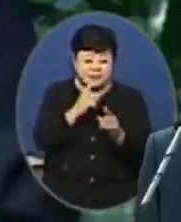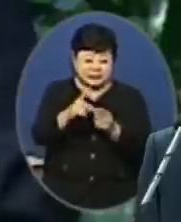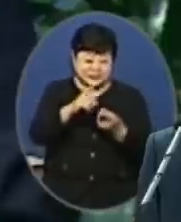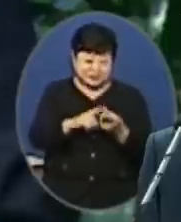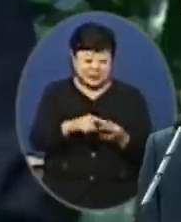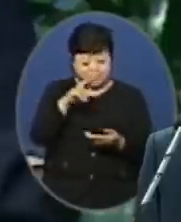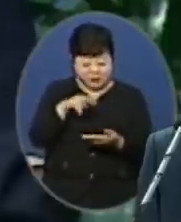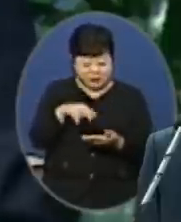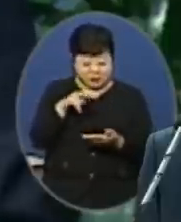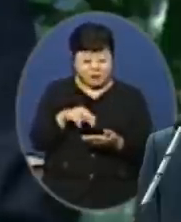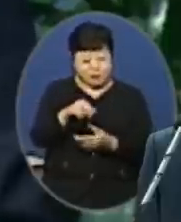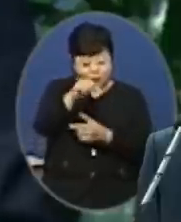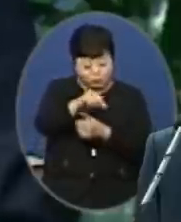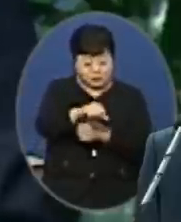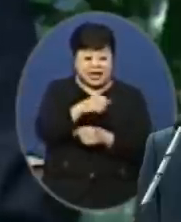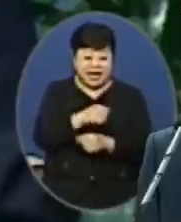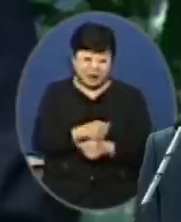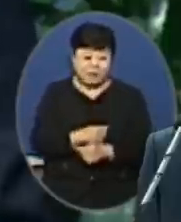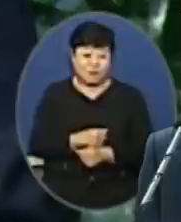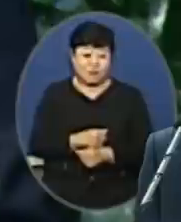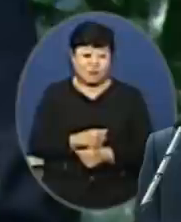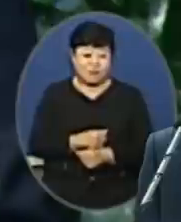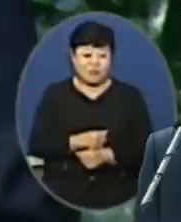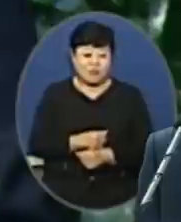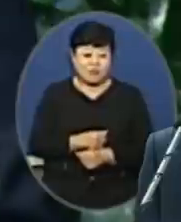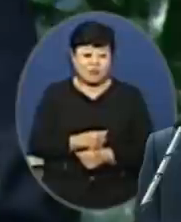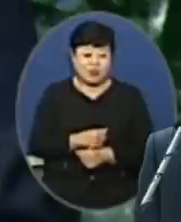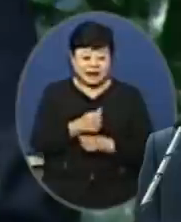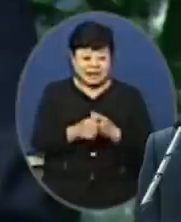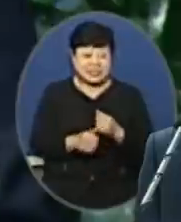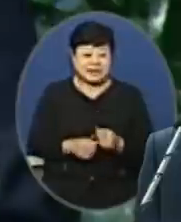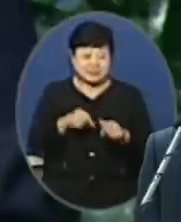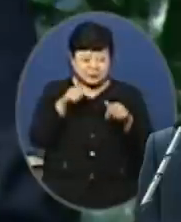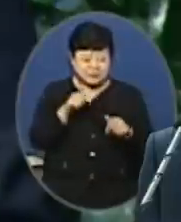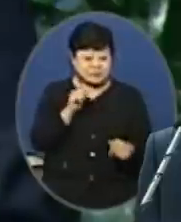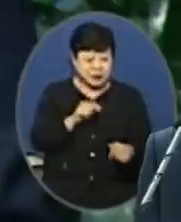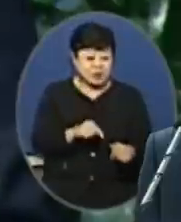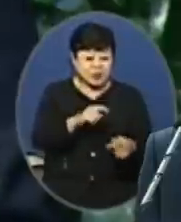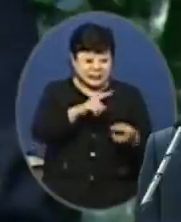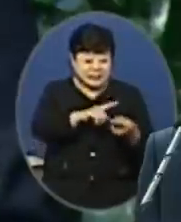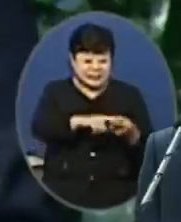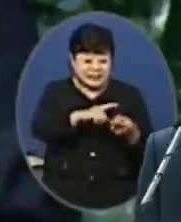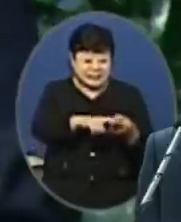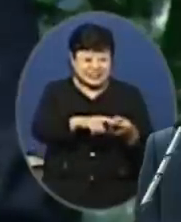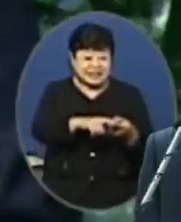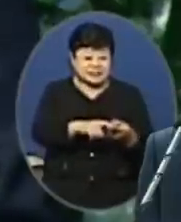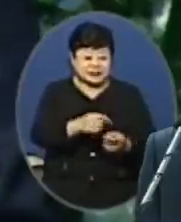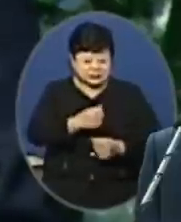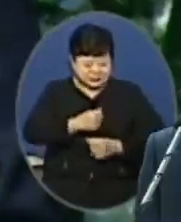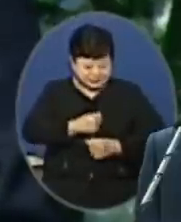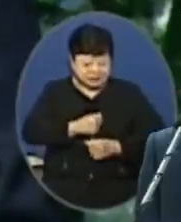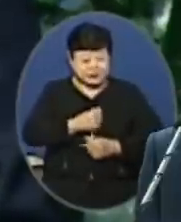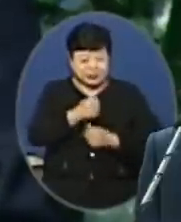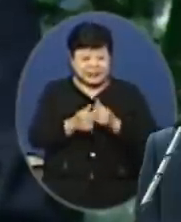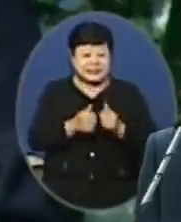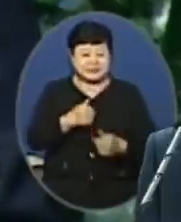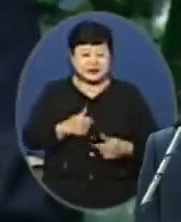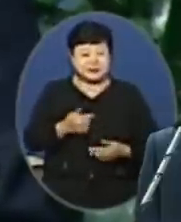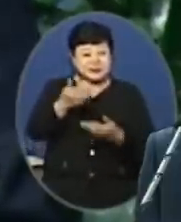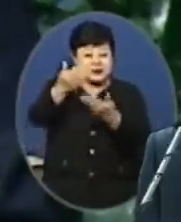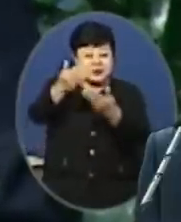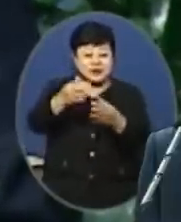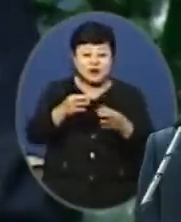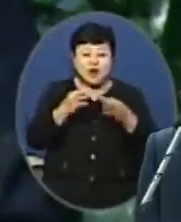말씀을 읽고 묵상하게 되고 할 수만 있으면 하나님 시키시는 일을 지키고 하나님을 기쁘시게